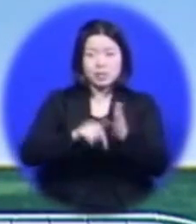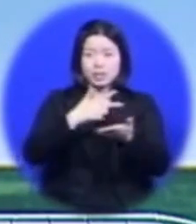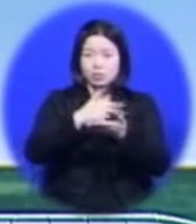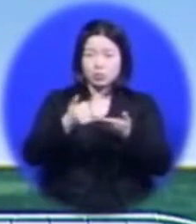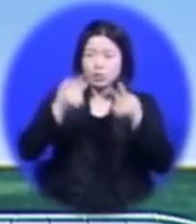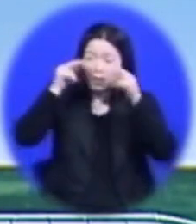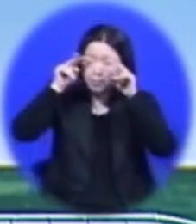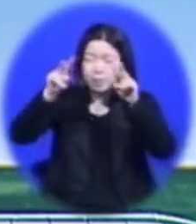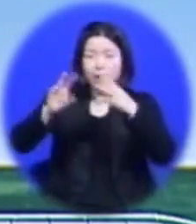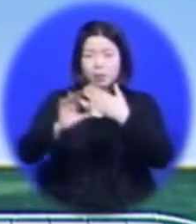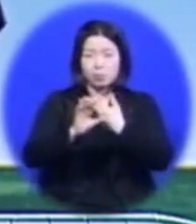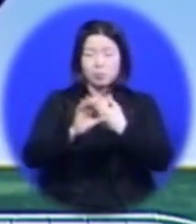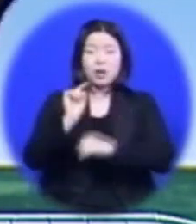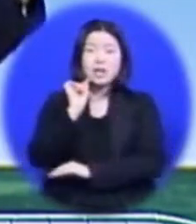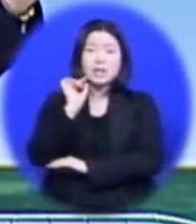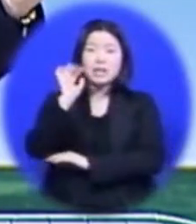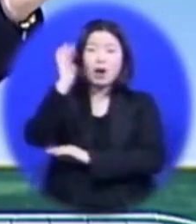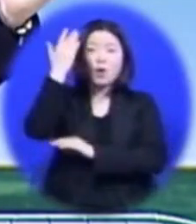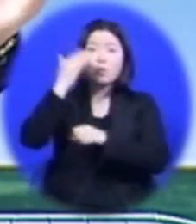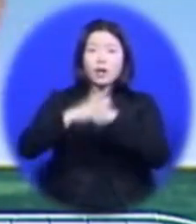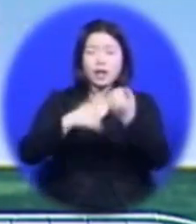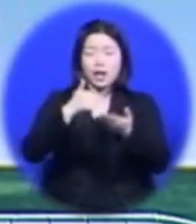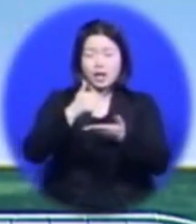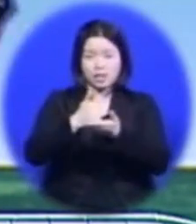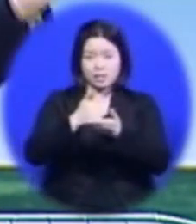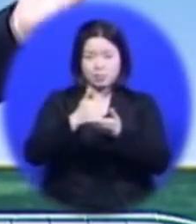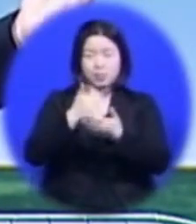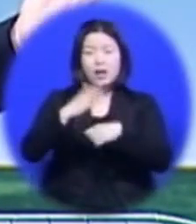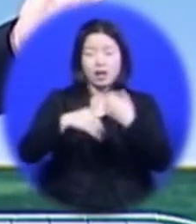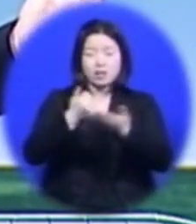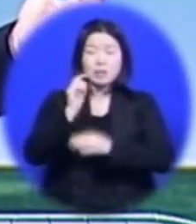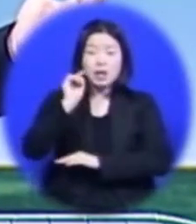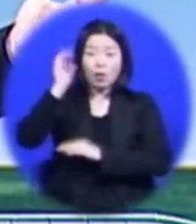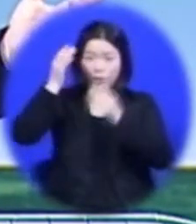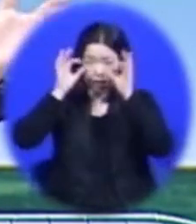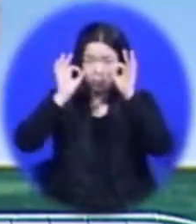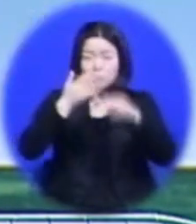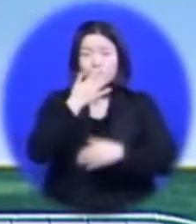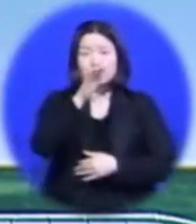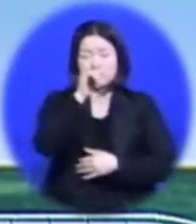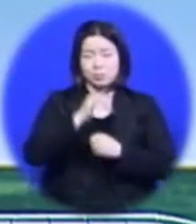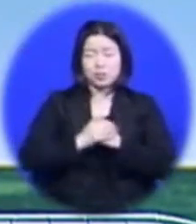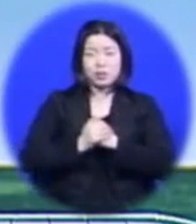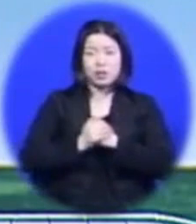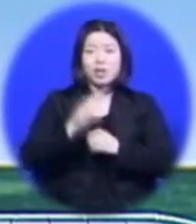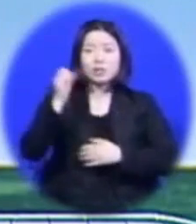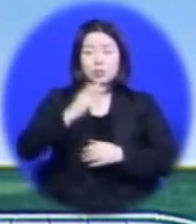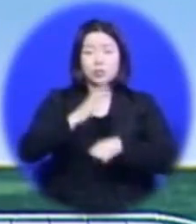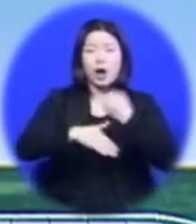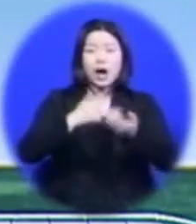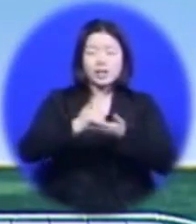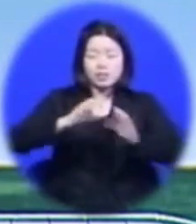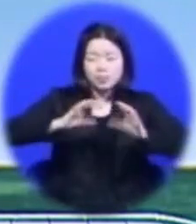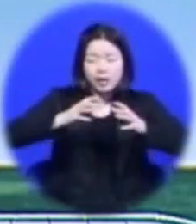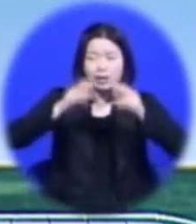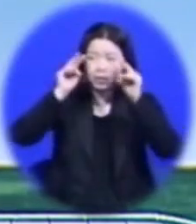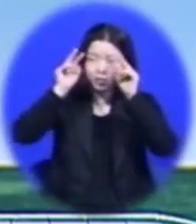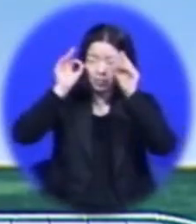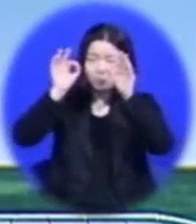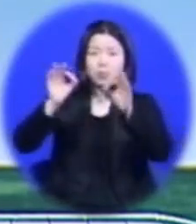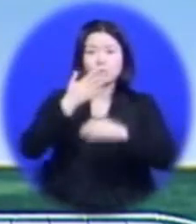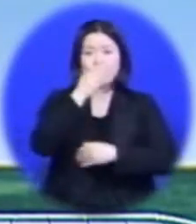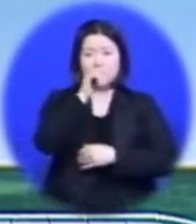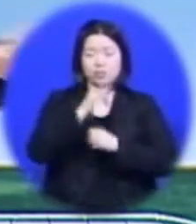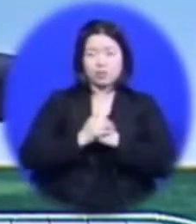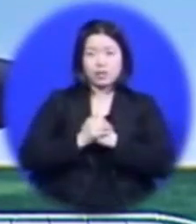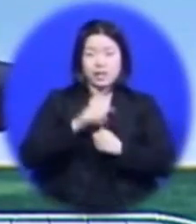바라보게 되면 영광의 하나님을 보게 돼요. 하나님의 영광을 보는 거죠. 그리고 하나님의 나라를 바라보게 됩니다.